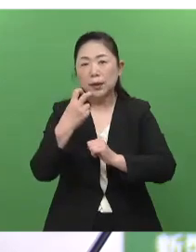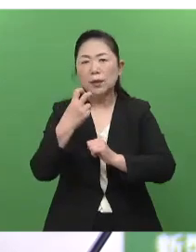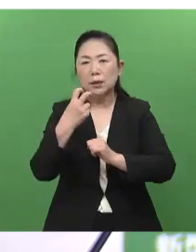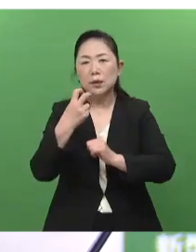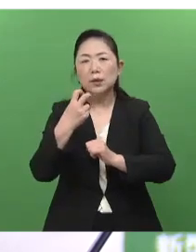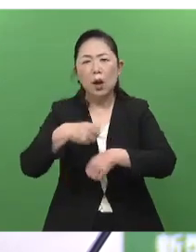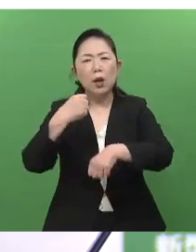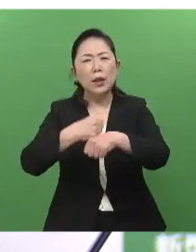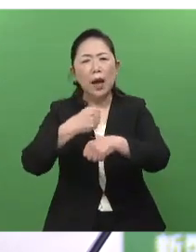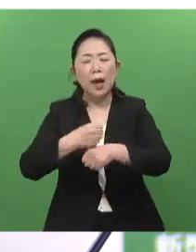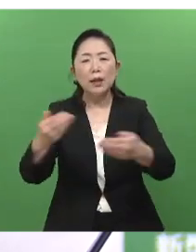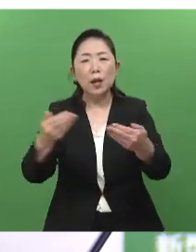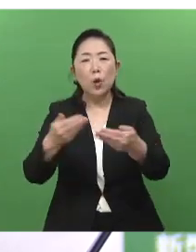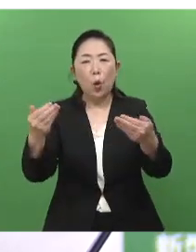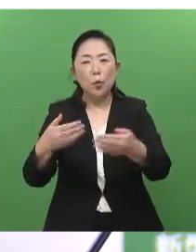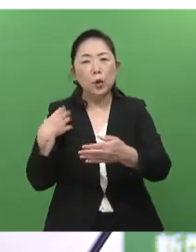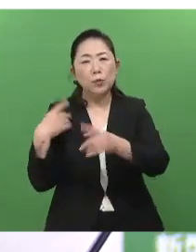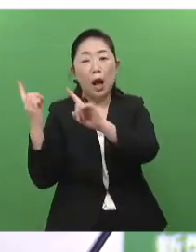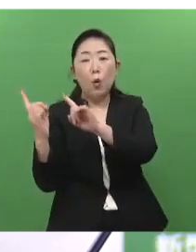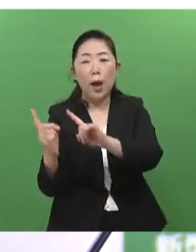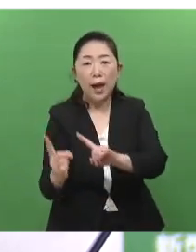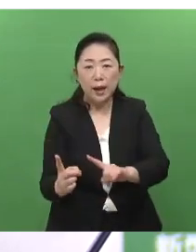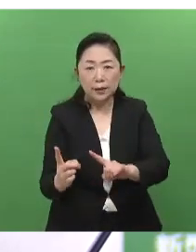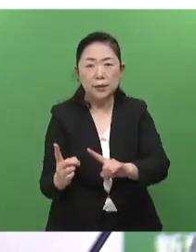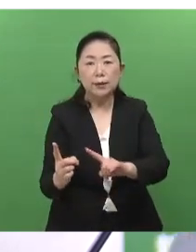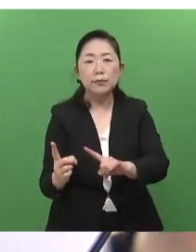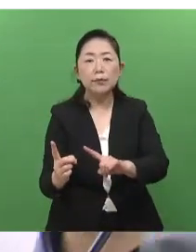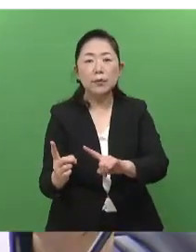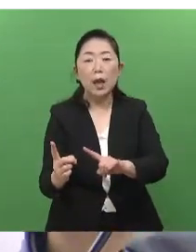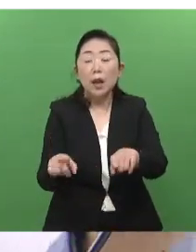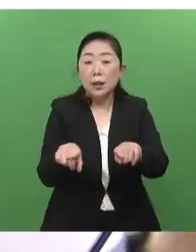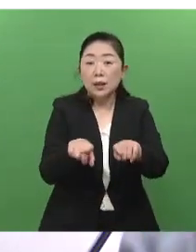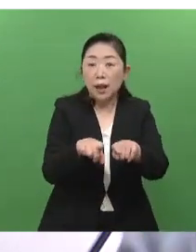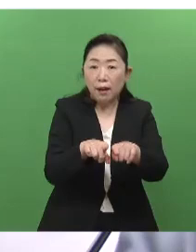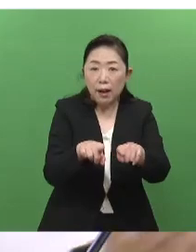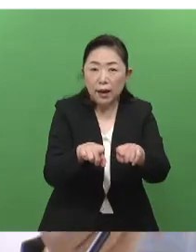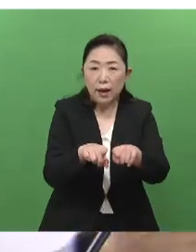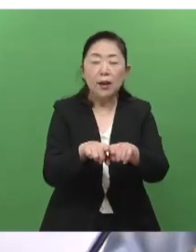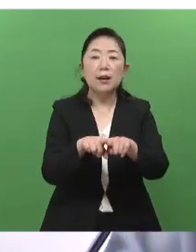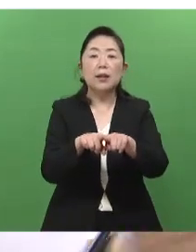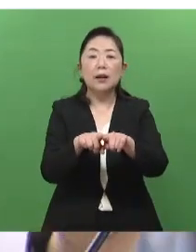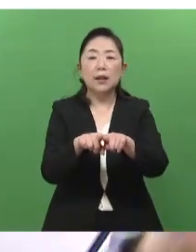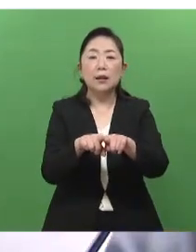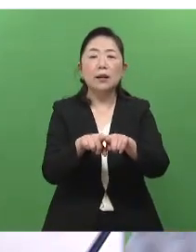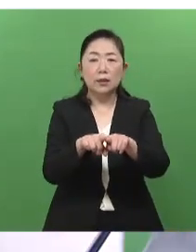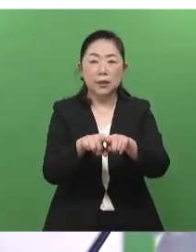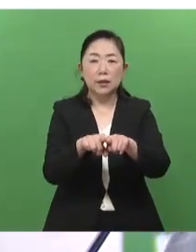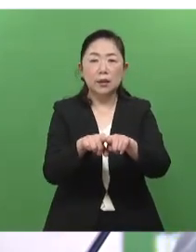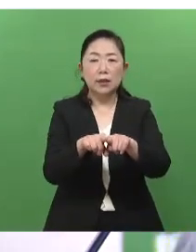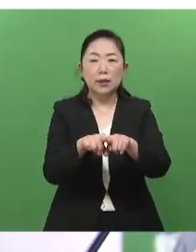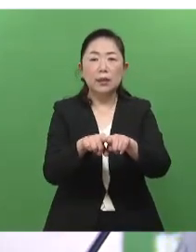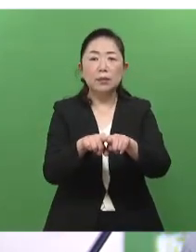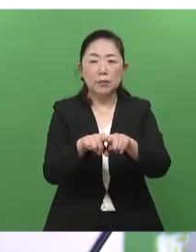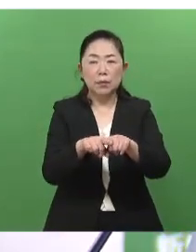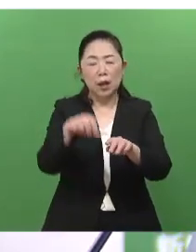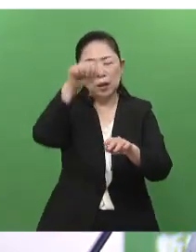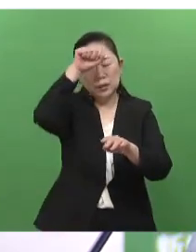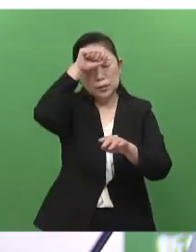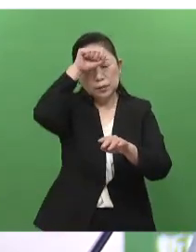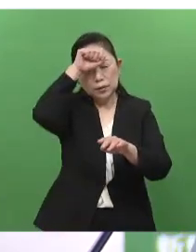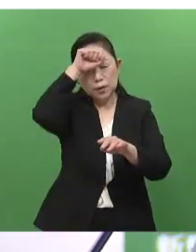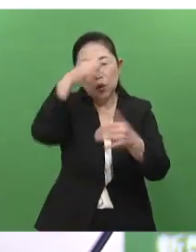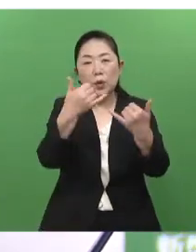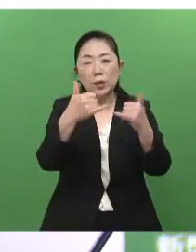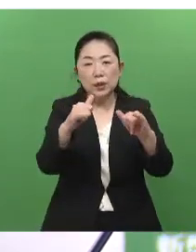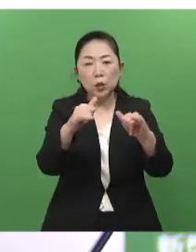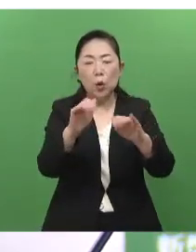をですね、減らしていく。だけど負担を減らしながらも、やはりお一人お一人の健康状態をしっ